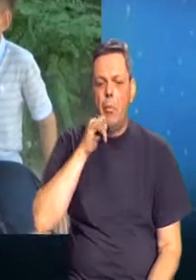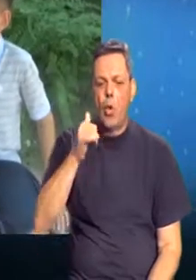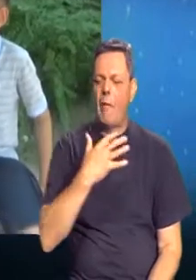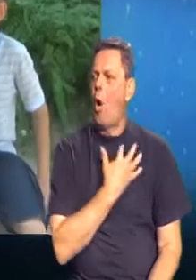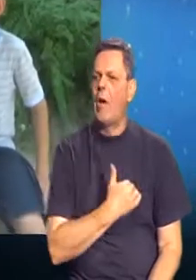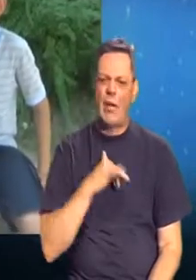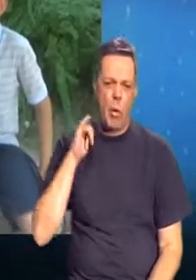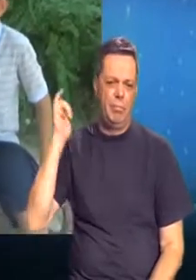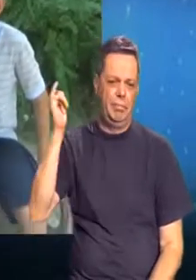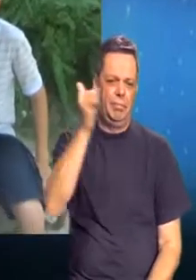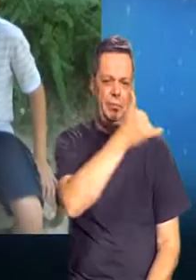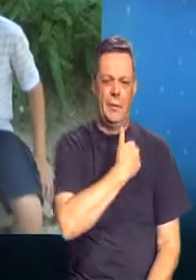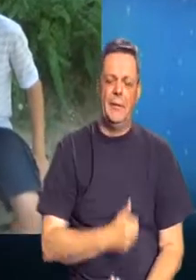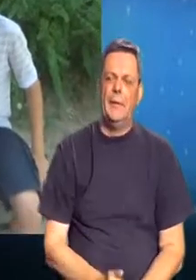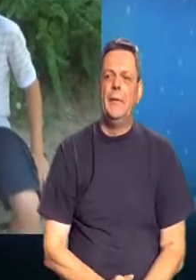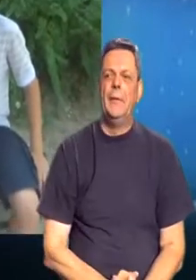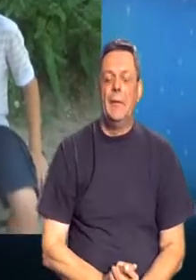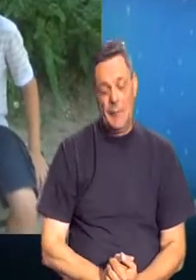putovao Hrvatskom, je li tako? Da.